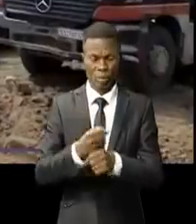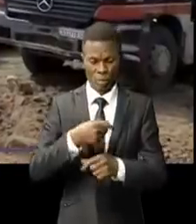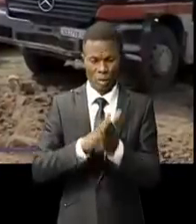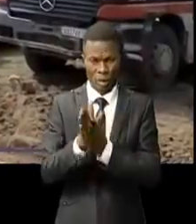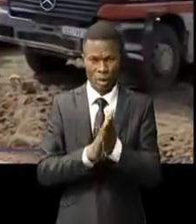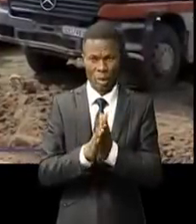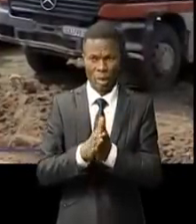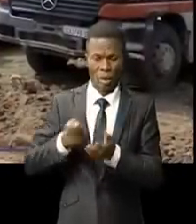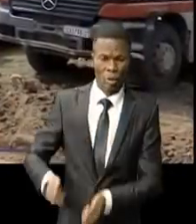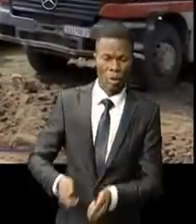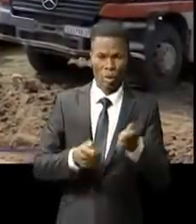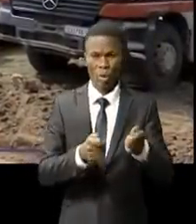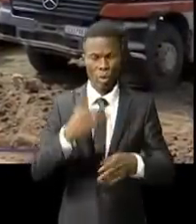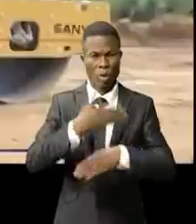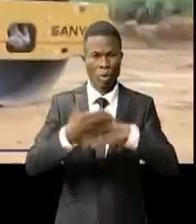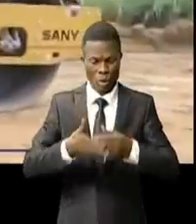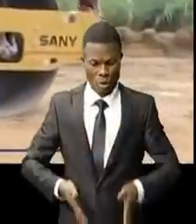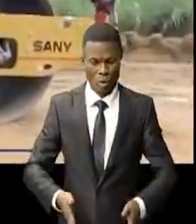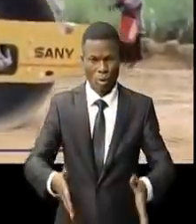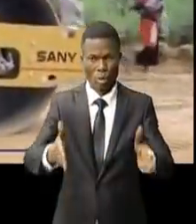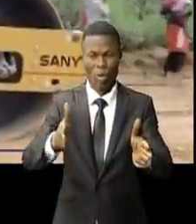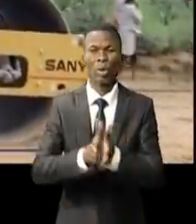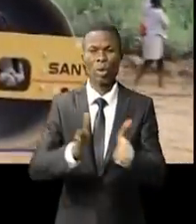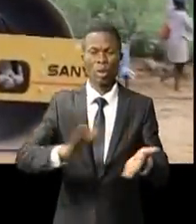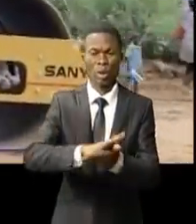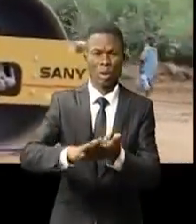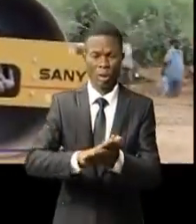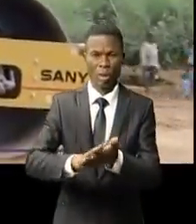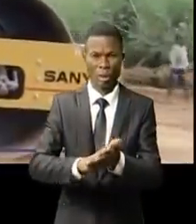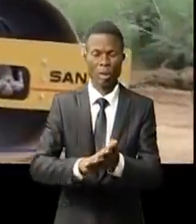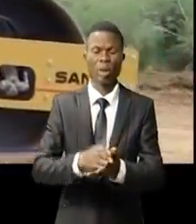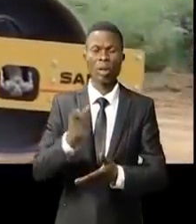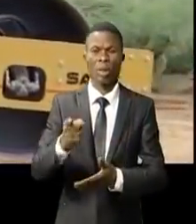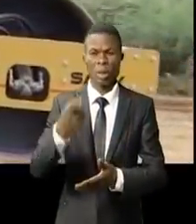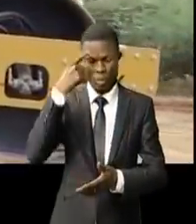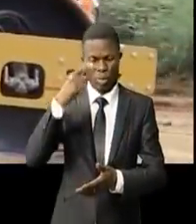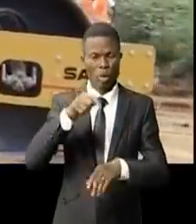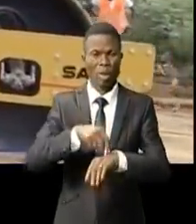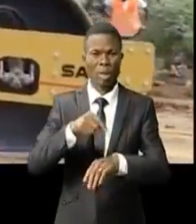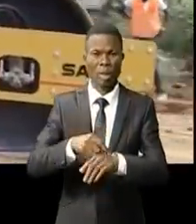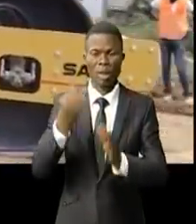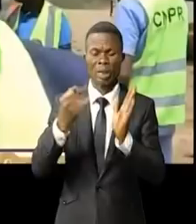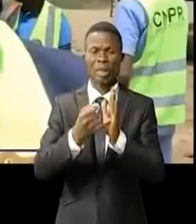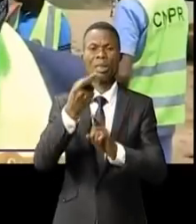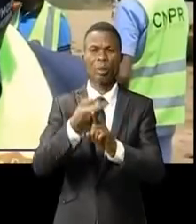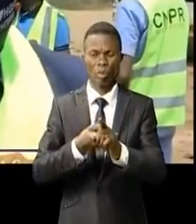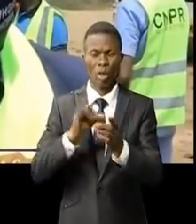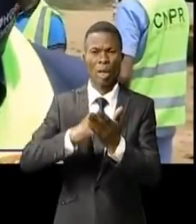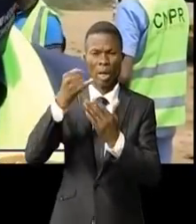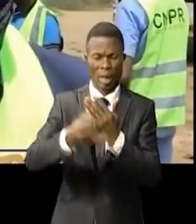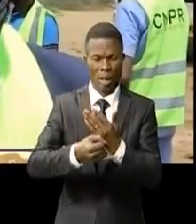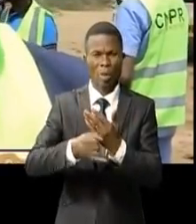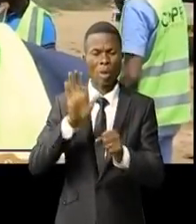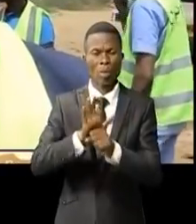consister au rechargement, à la construction de la route en digue, ainsi qu'au traitement du bourbier pour une période de 6 mois. Un projet salué